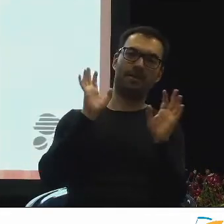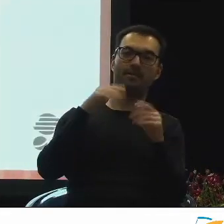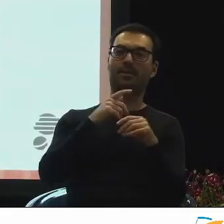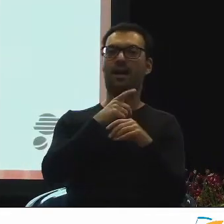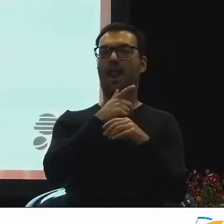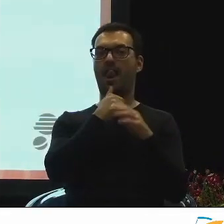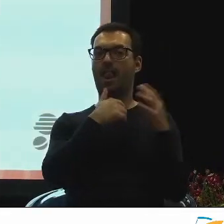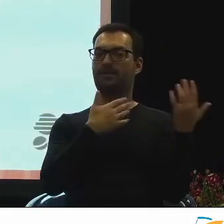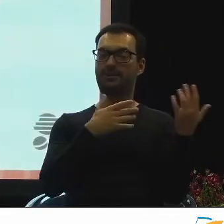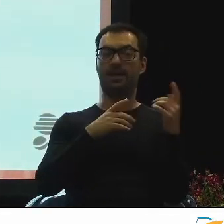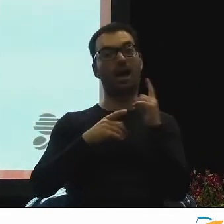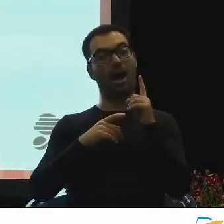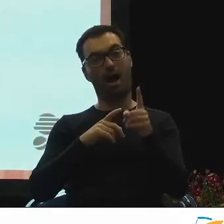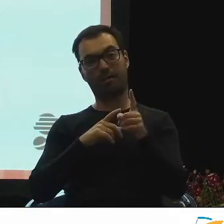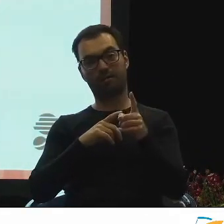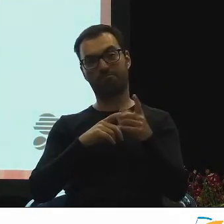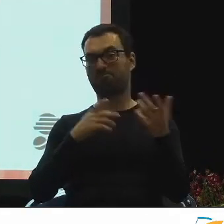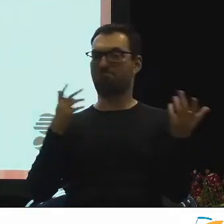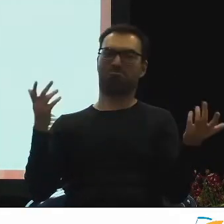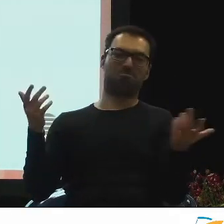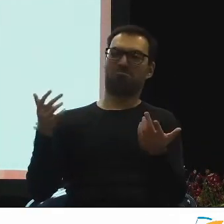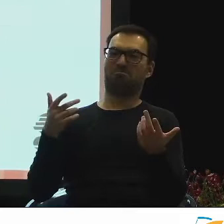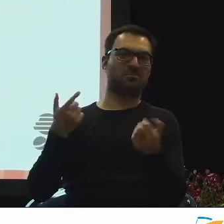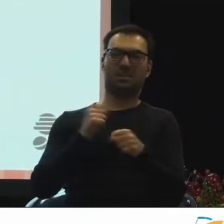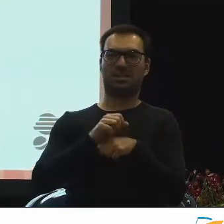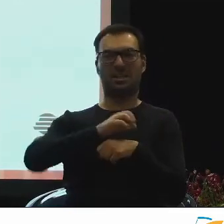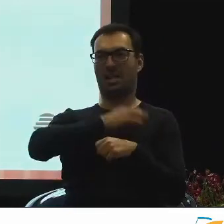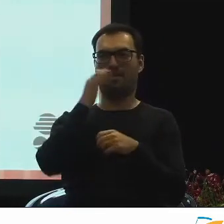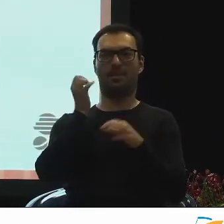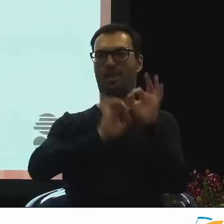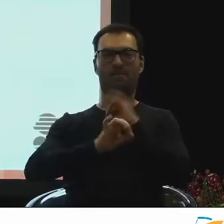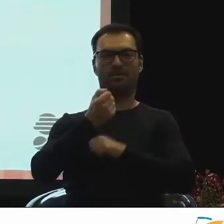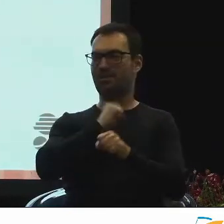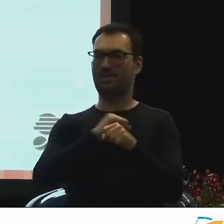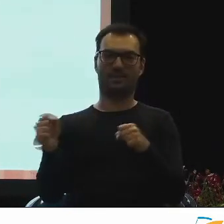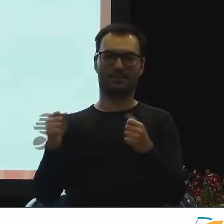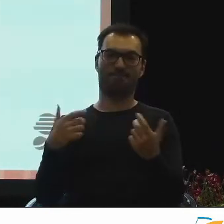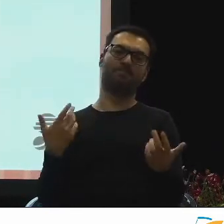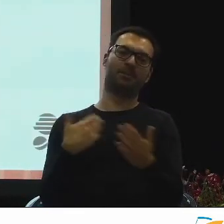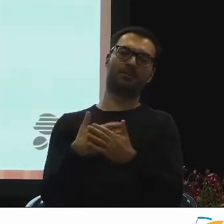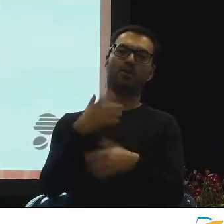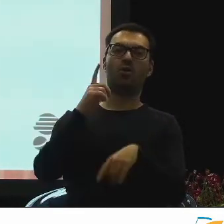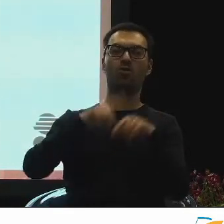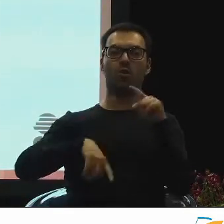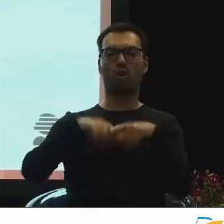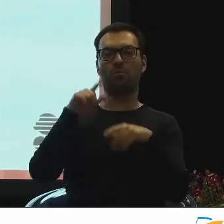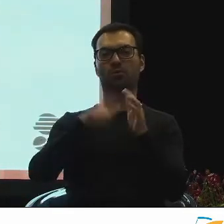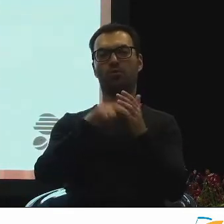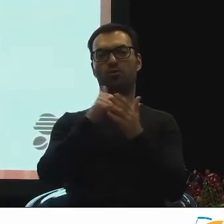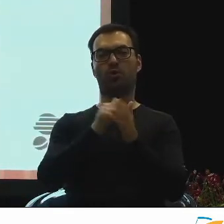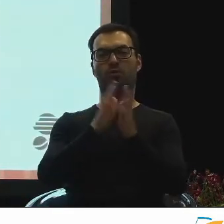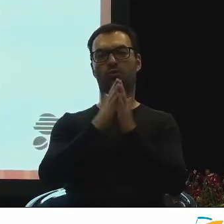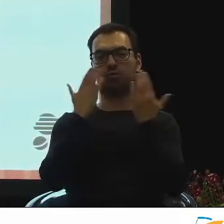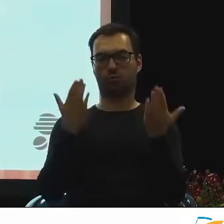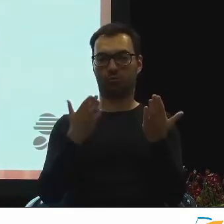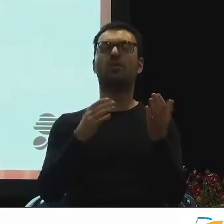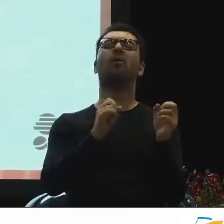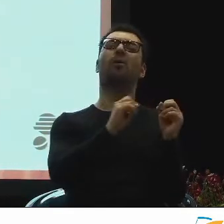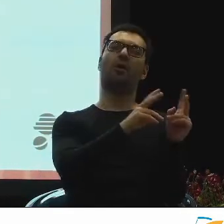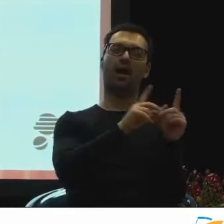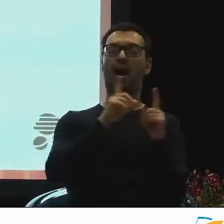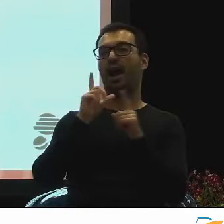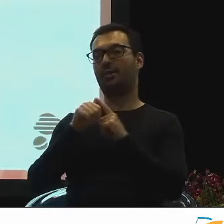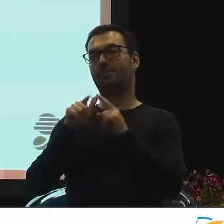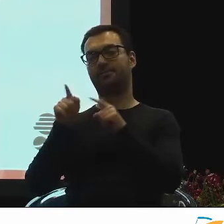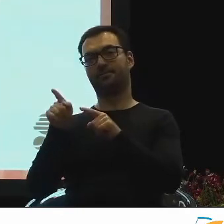lewicową wręcz, a jednak też wcale to nie zostało naprawione i to pokazuje, że te normy konstytucyjne są jedną drogą, a to, co można